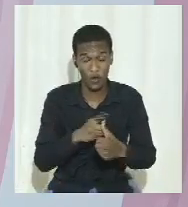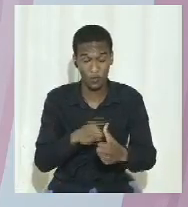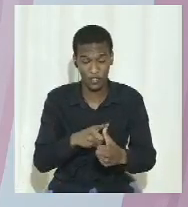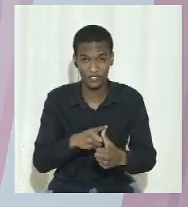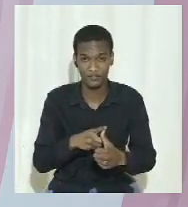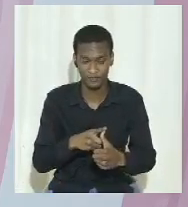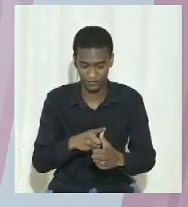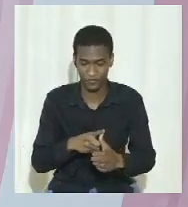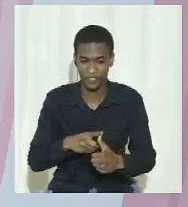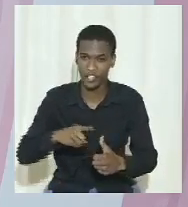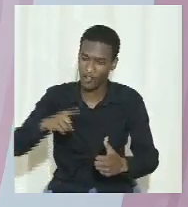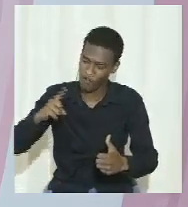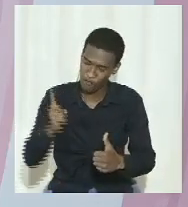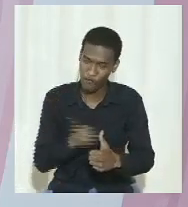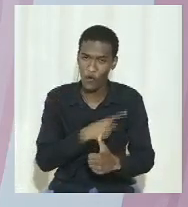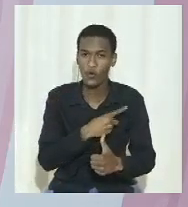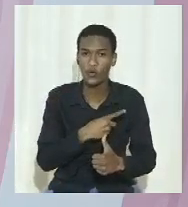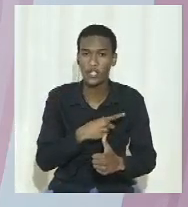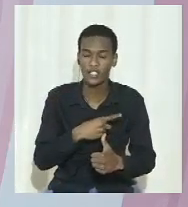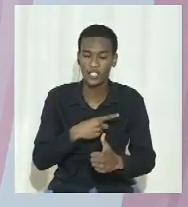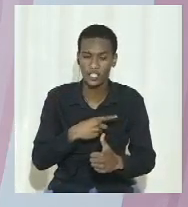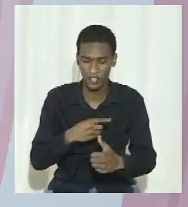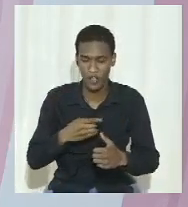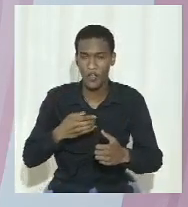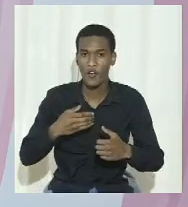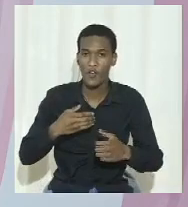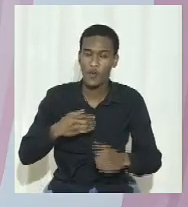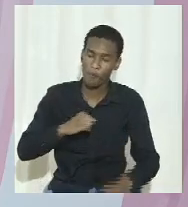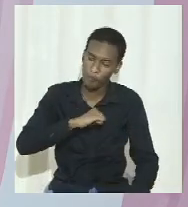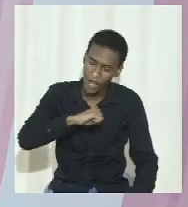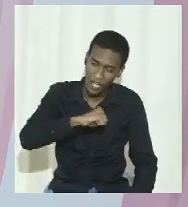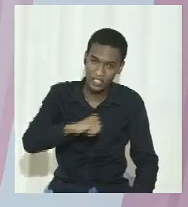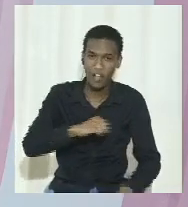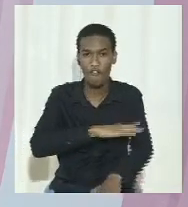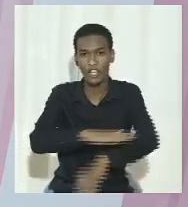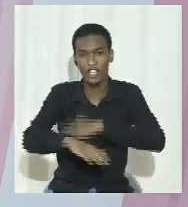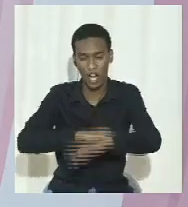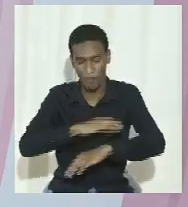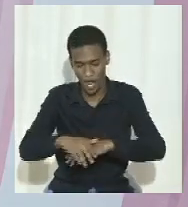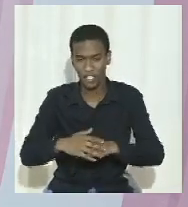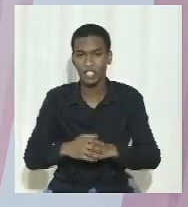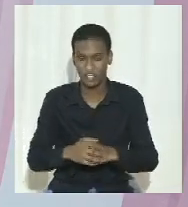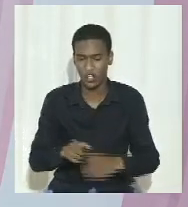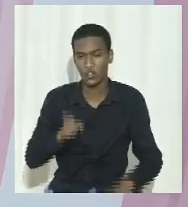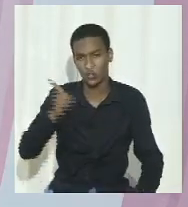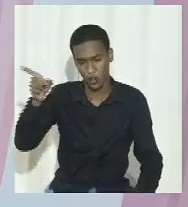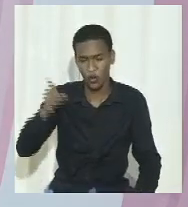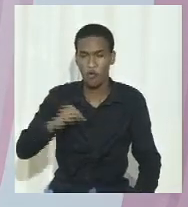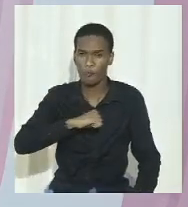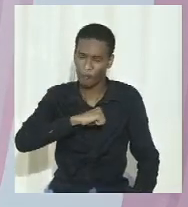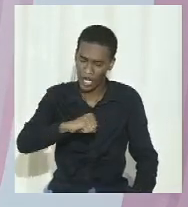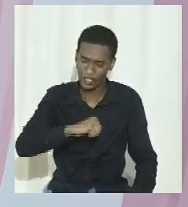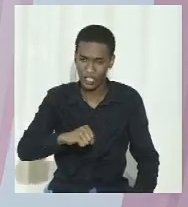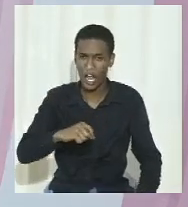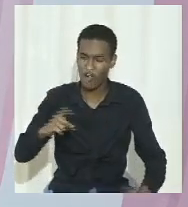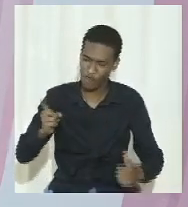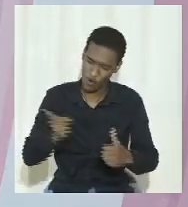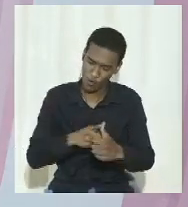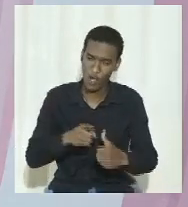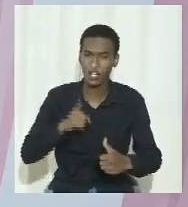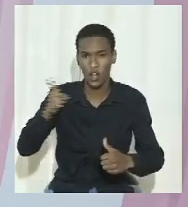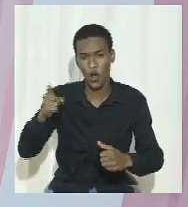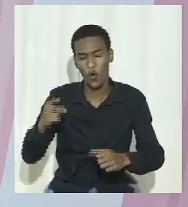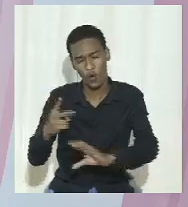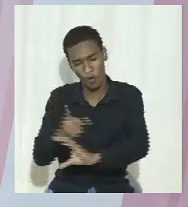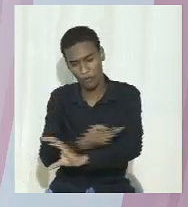na prioritaire ireo mpiasan'ny fahasalamana izay misehatra amin'ny ady amin'izany COVID-19